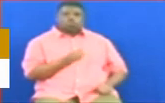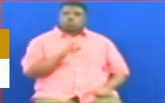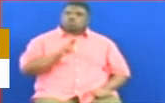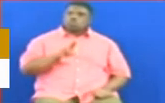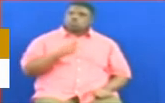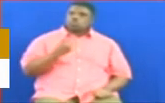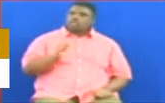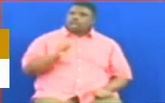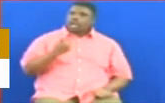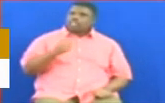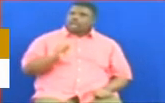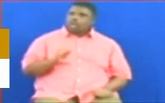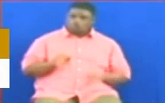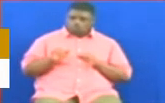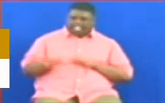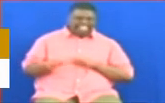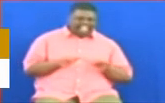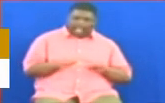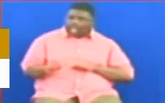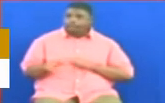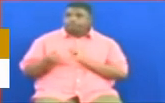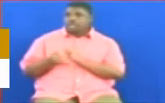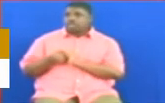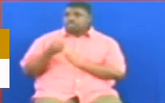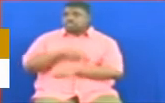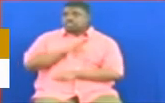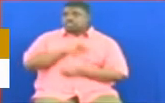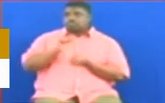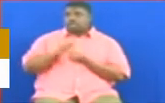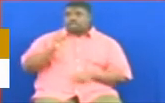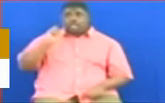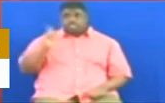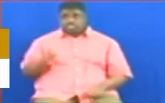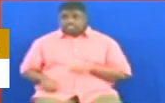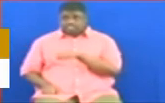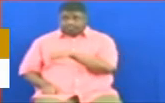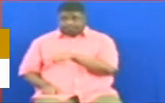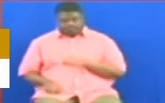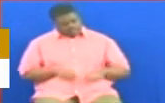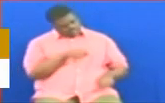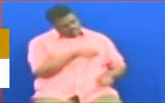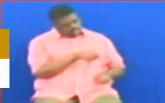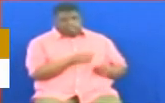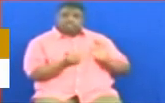na rasilimali asili. Labda niseme tu katika ile eneo Mheshimiwa Spika kwamba sheria hii tunayoitunga